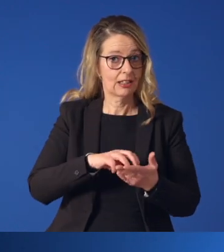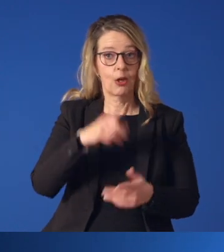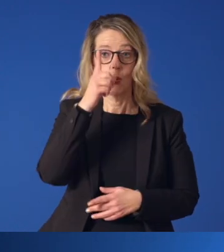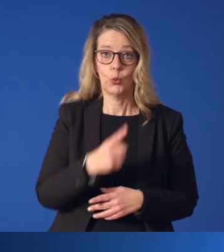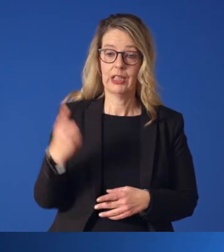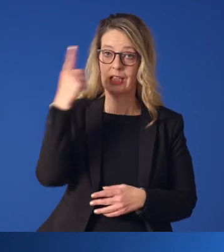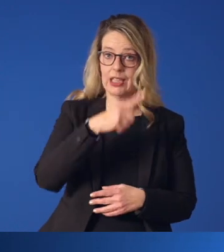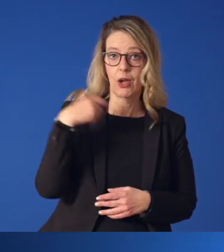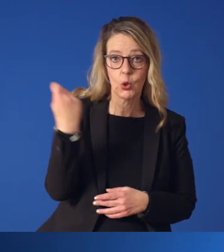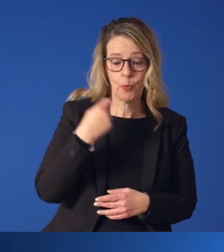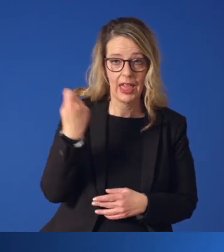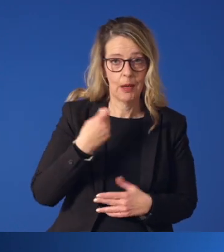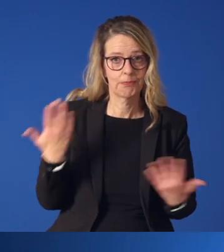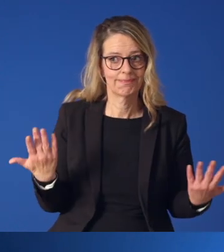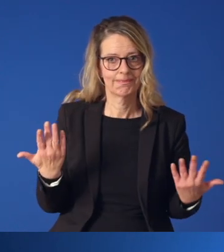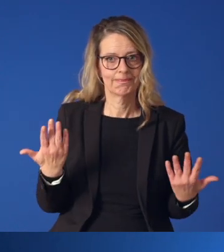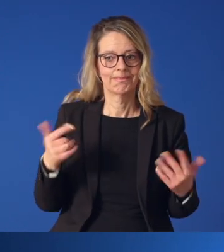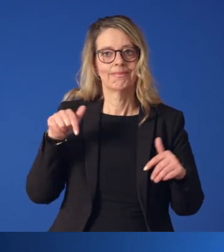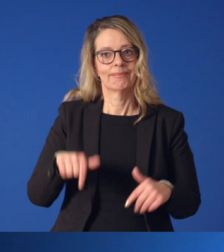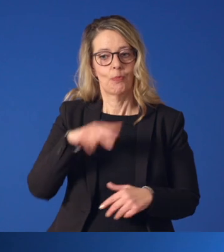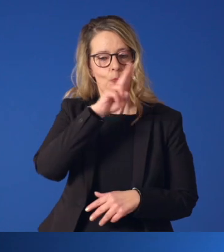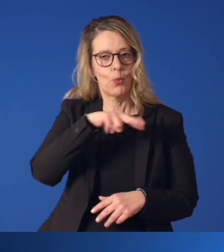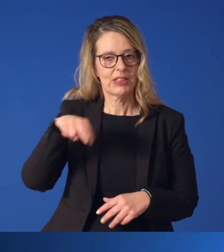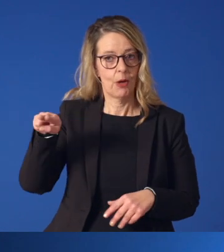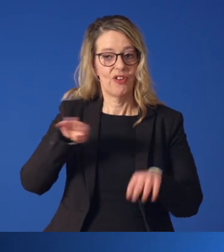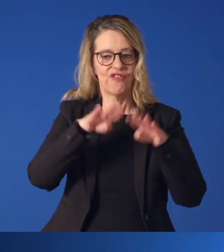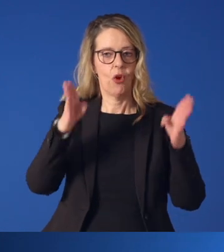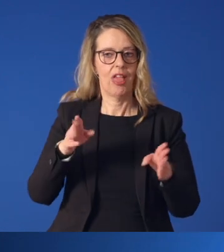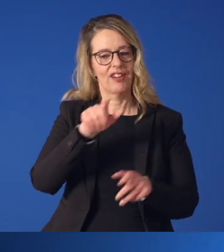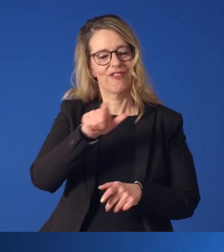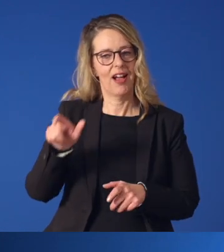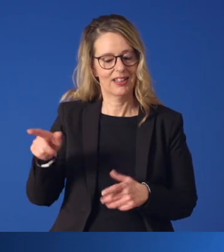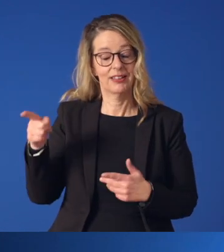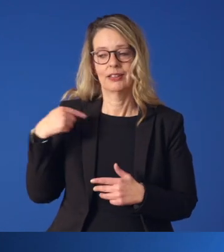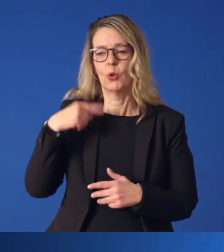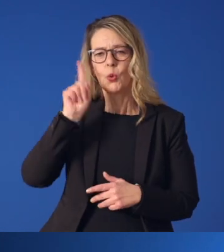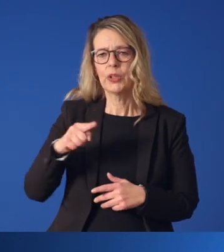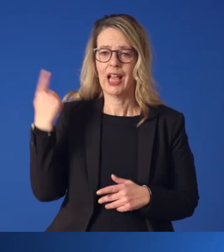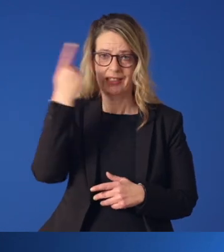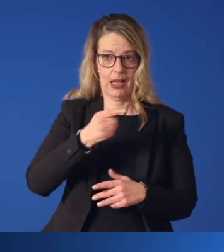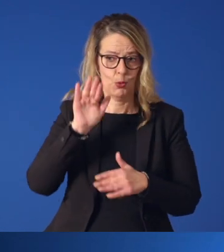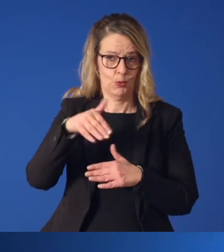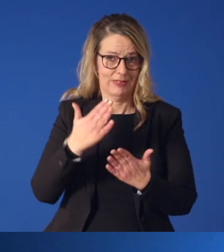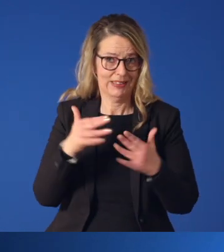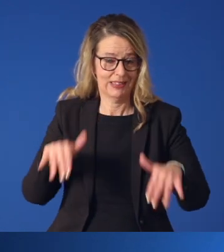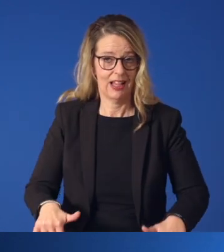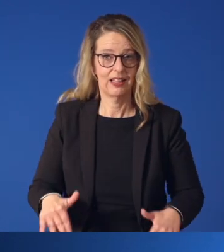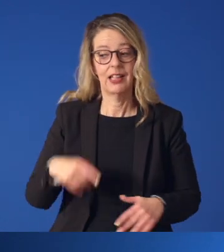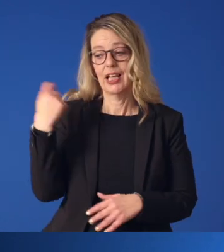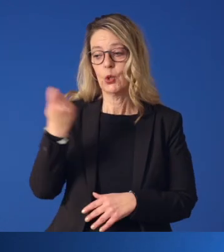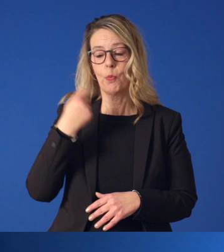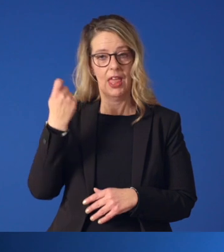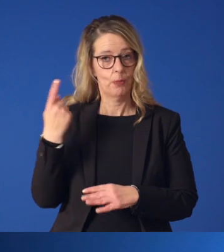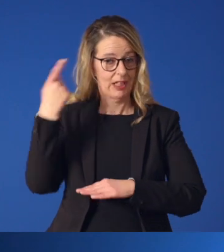ein 100-jähriges Jubiläum. Denn unser Museum Volkwang besteht seit 100 Jahren. Der Auftakt zum